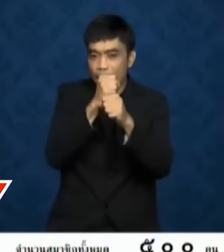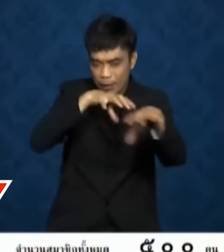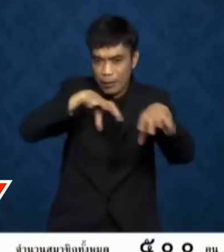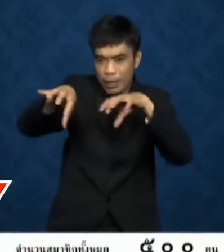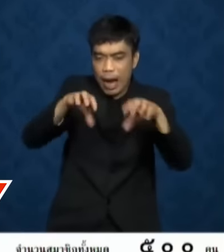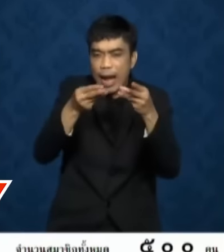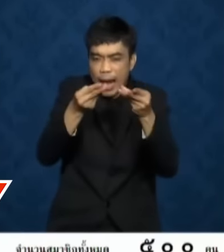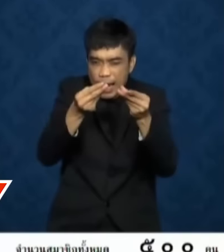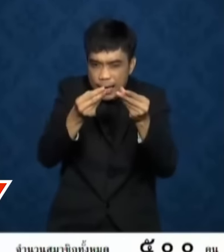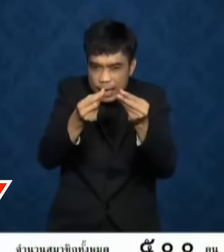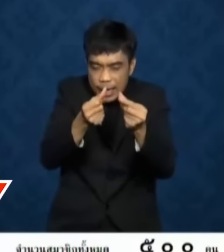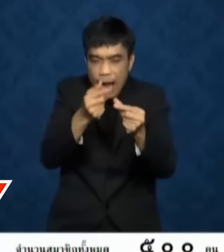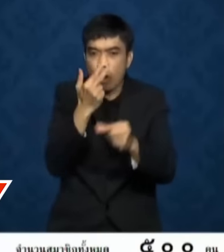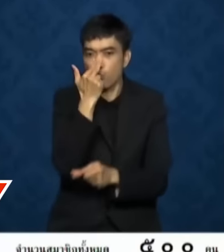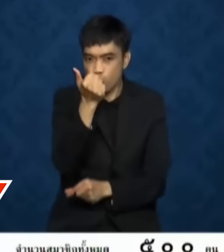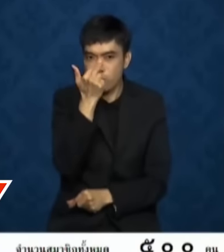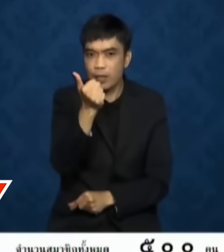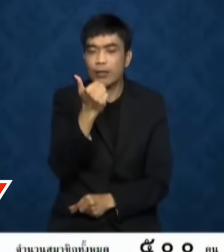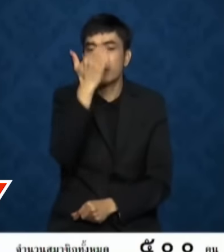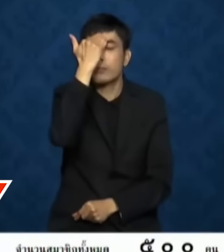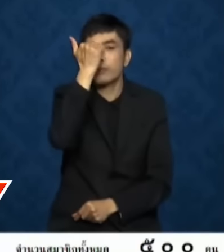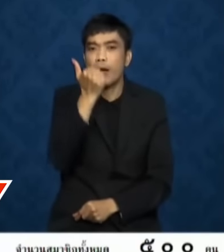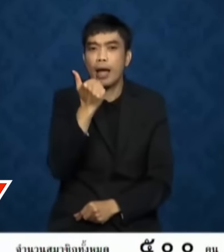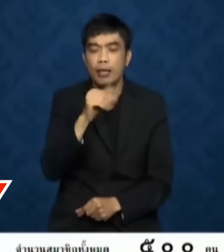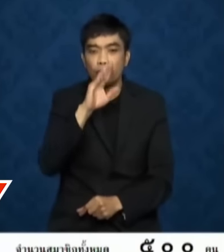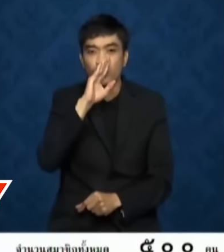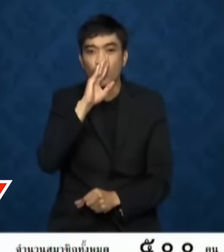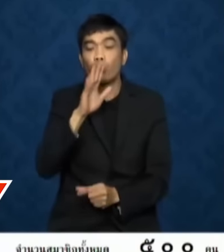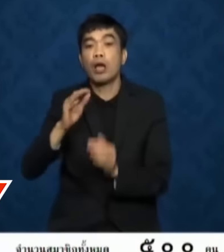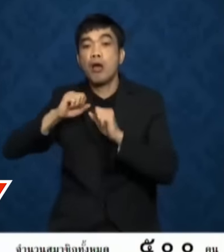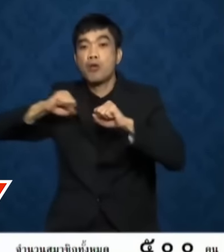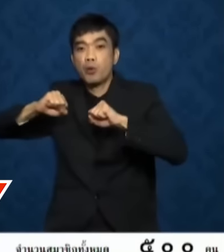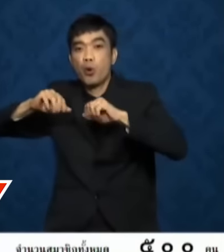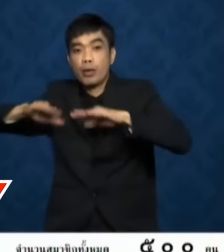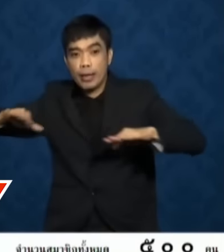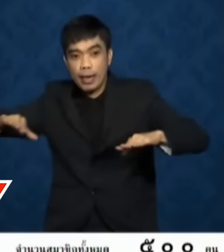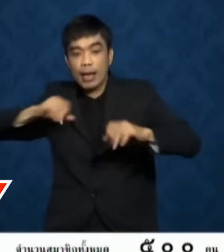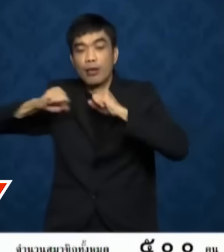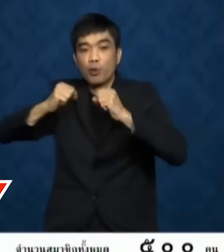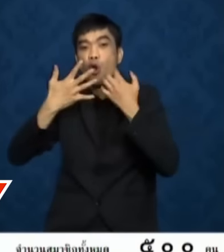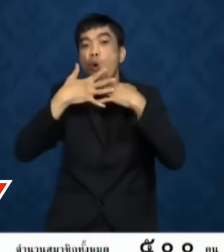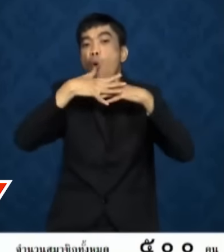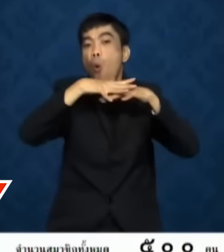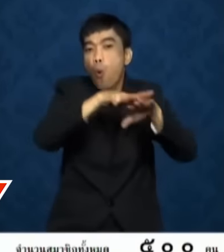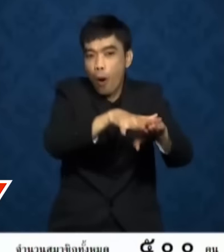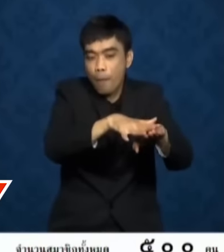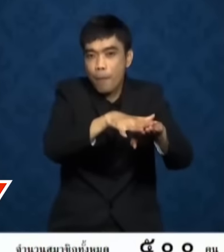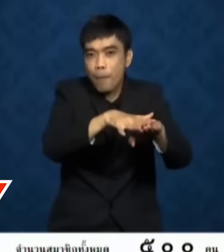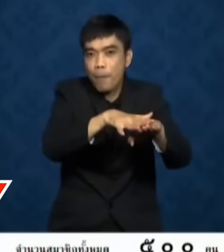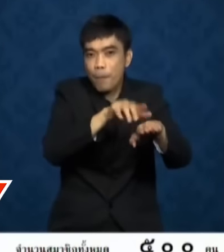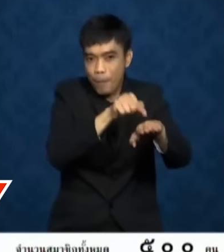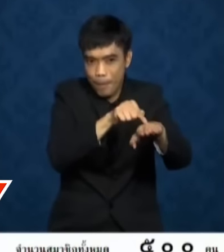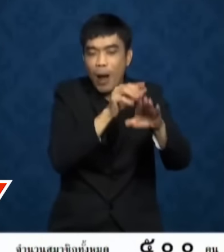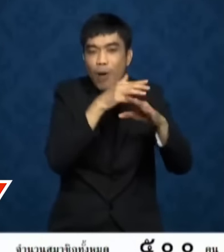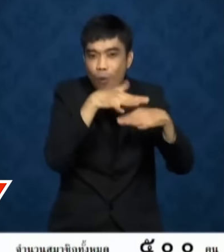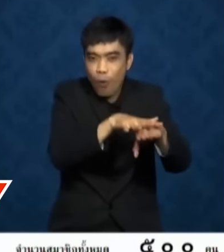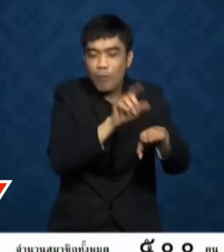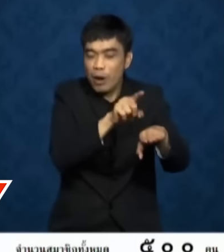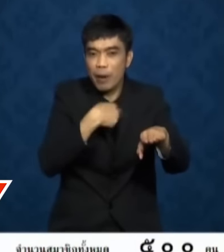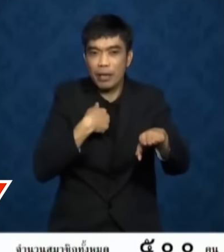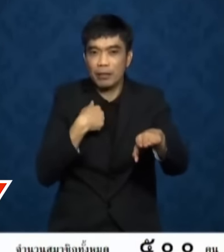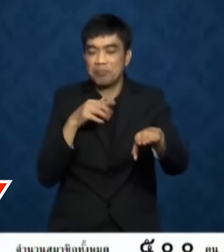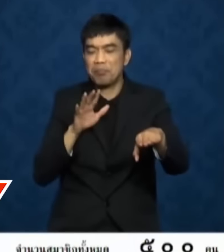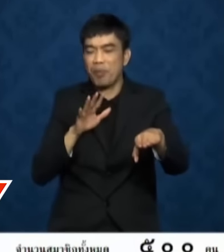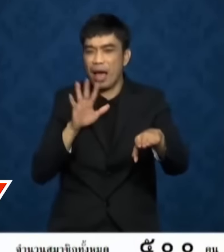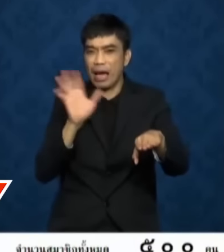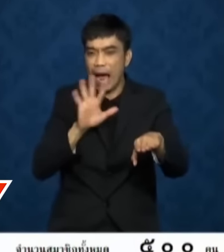ผมรู้ครับผมตระหนักดีครับว่าการเพิ่มการมีส่วนร่วมของเยาวชนอย่างมีความหมายอย่างแท้จริงนั้นจะต้องไม่ใช่การทำอะไรกับเยาวชน